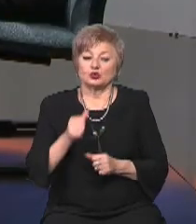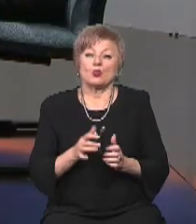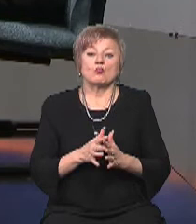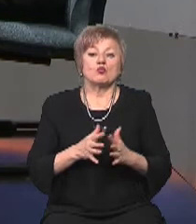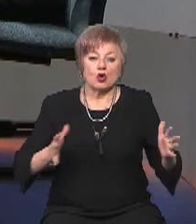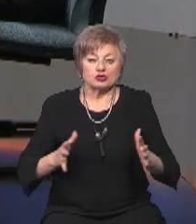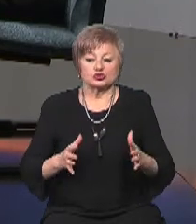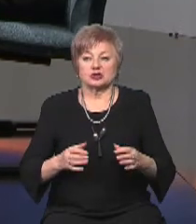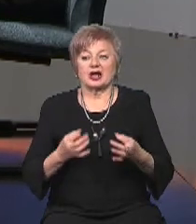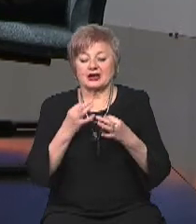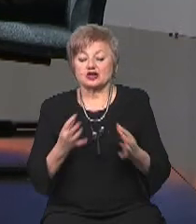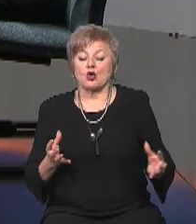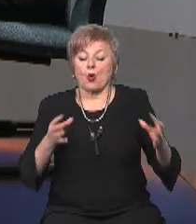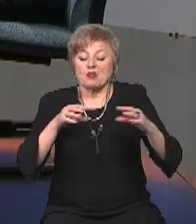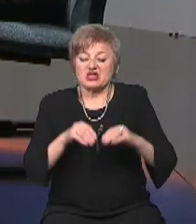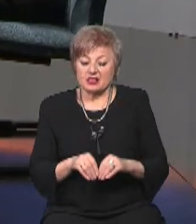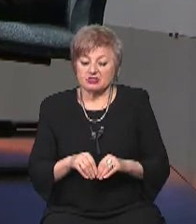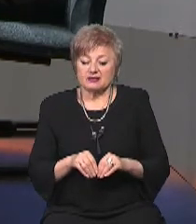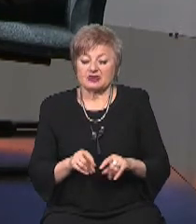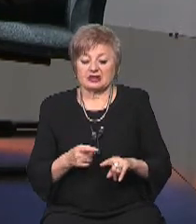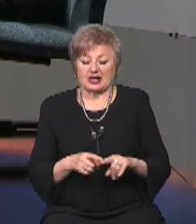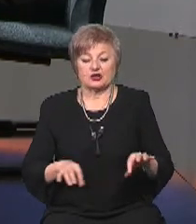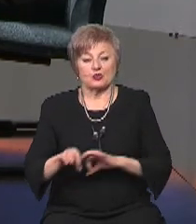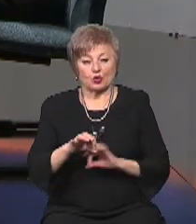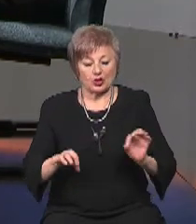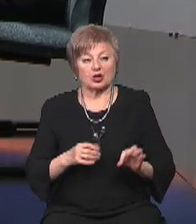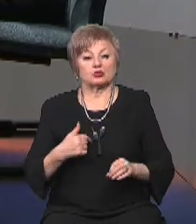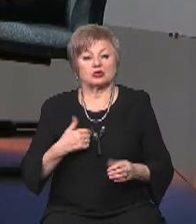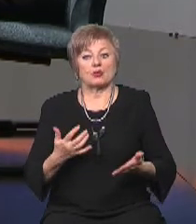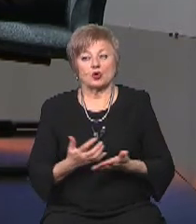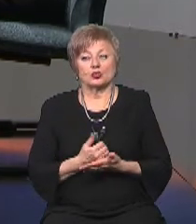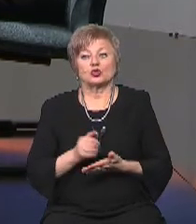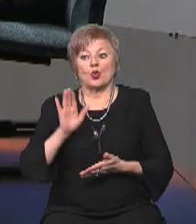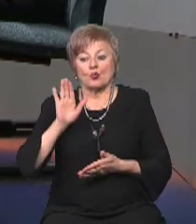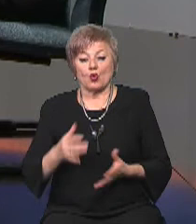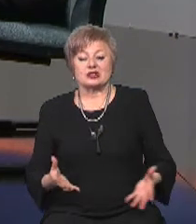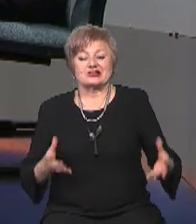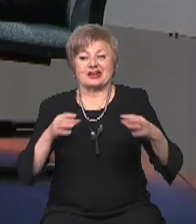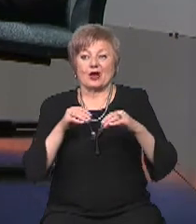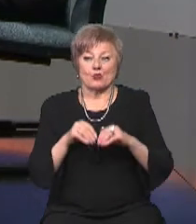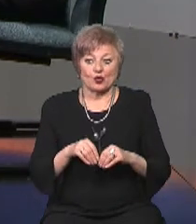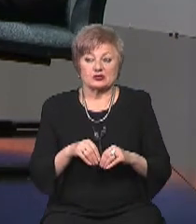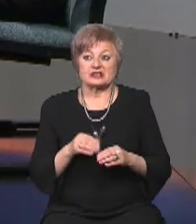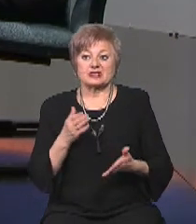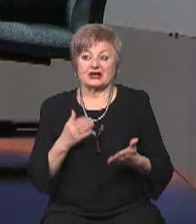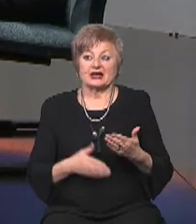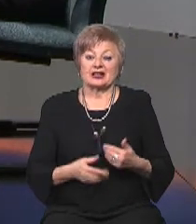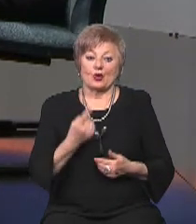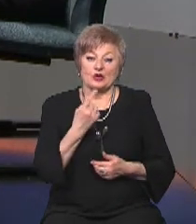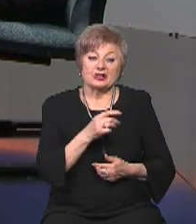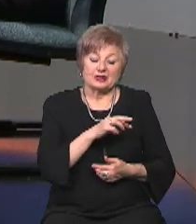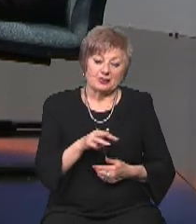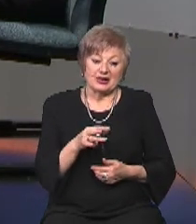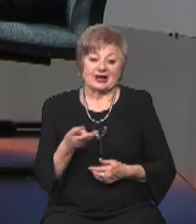можливість об'єднувати проєкти. І тому у нас вийшло так, що після об'єднання, знов-таки, ну якщо до 1 мільйон – це